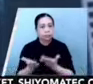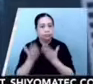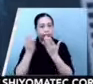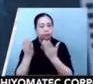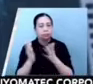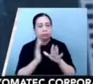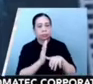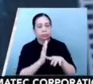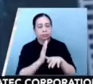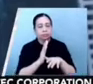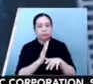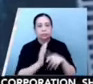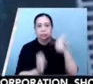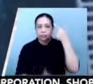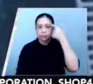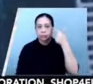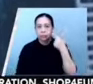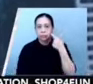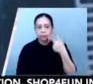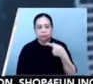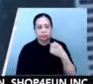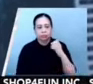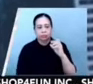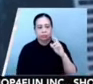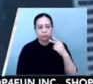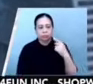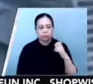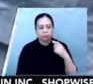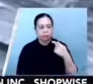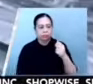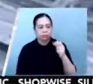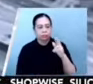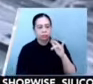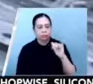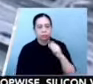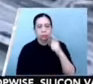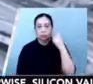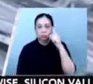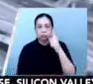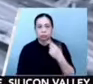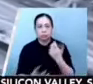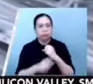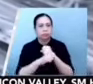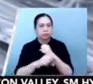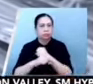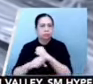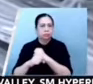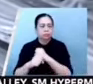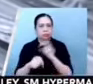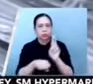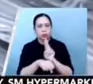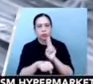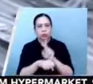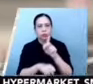Garcia tungkol sa campaign materials na gagamitin ng mga kandidato Ian ang unang balita ni Sandra